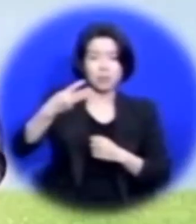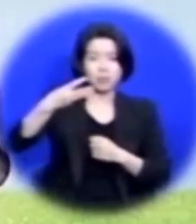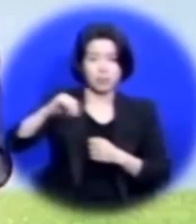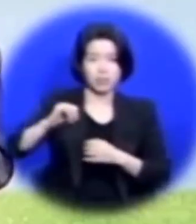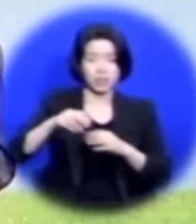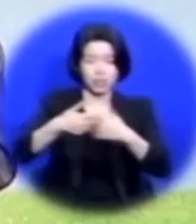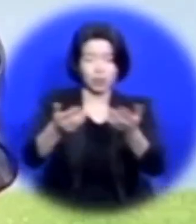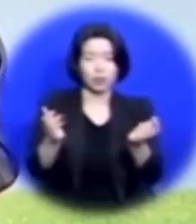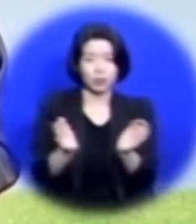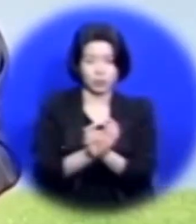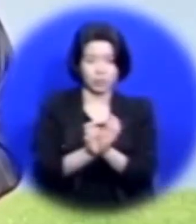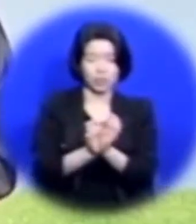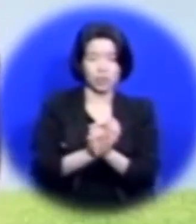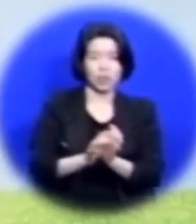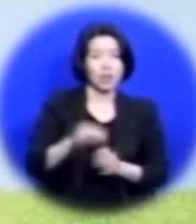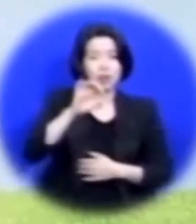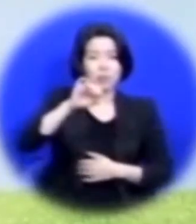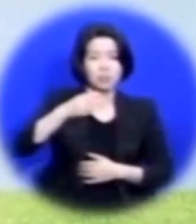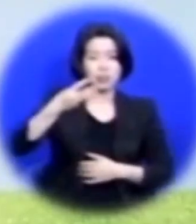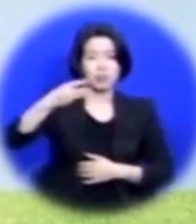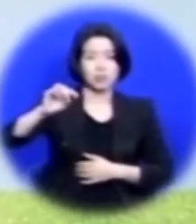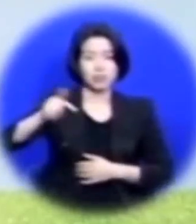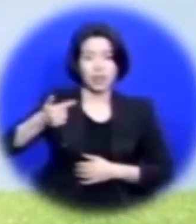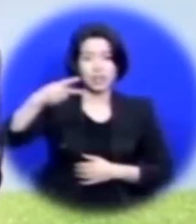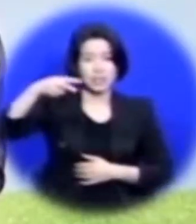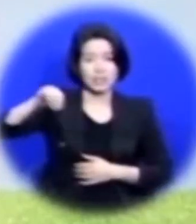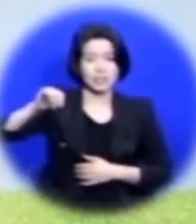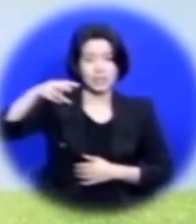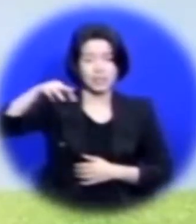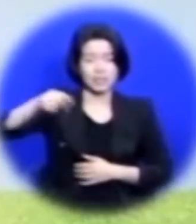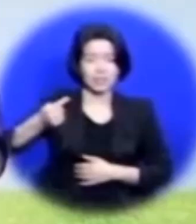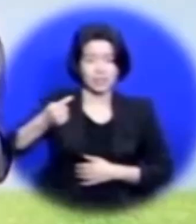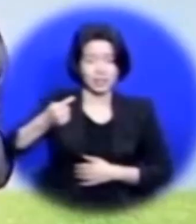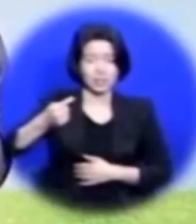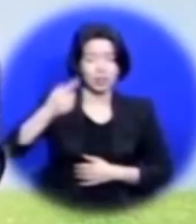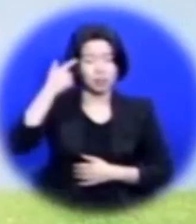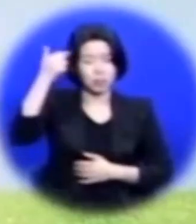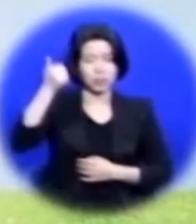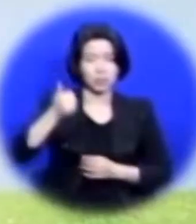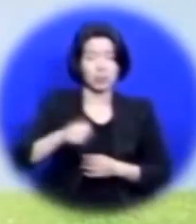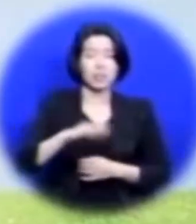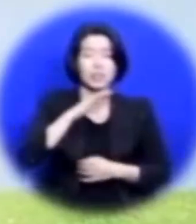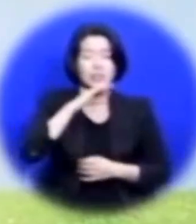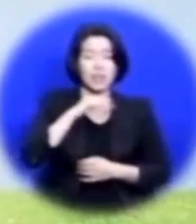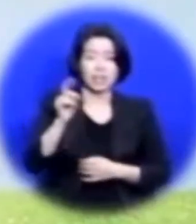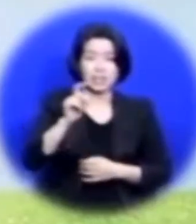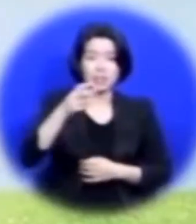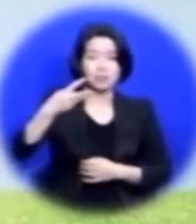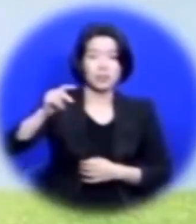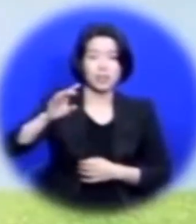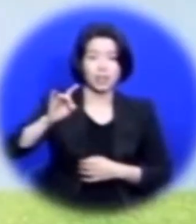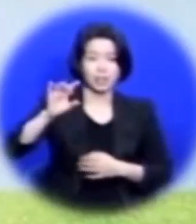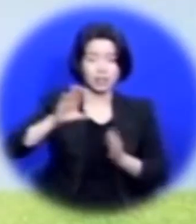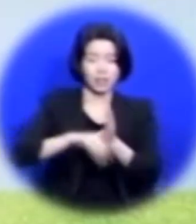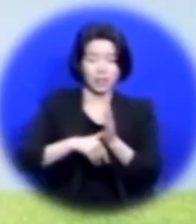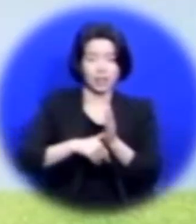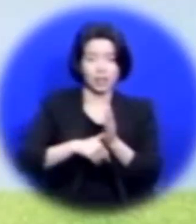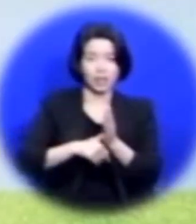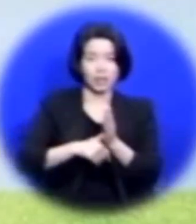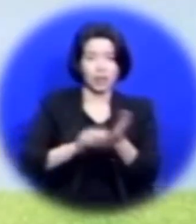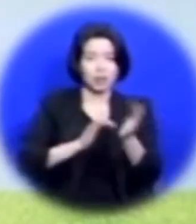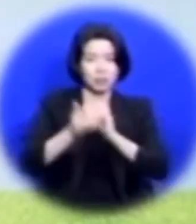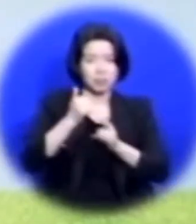대해서 쓰셨어요 이 브라이스 셰퍼 가 10대 때 그가 은혜를 받고 예수님을 영접하면 이다